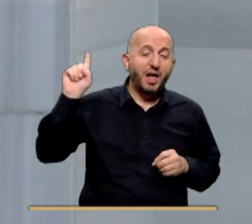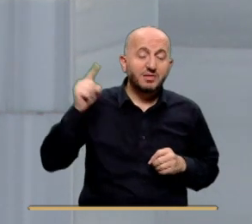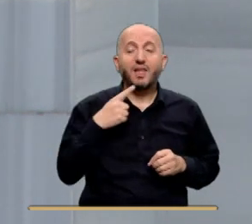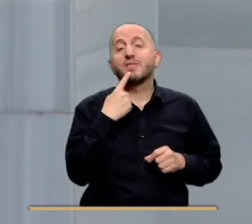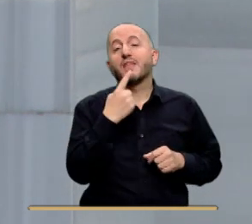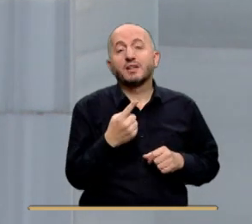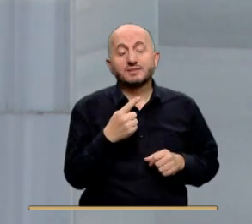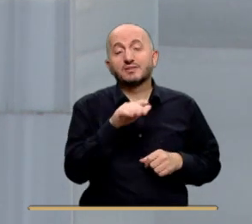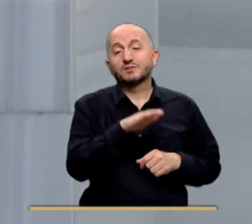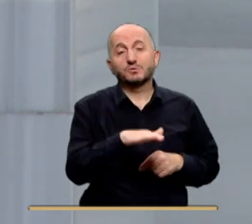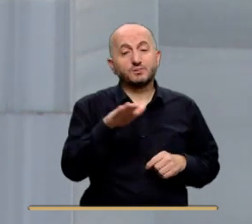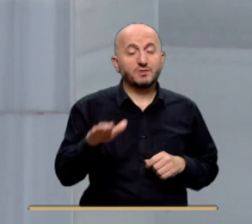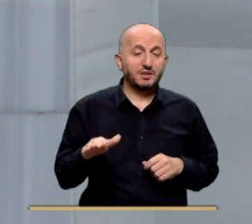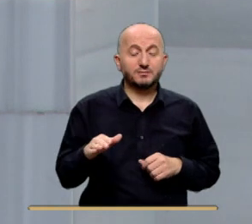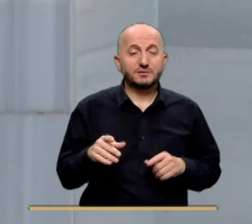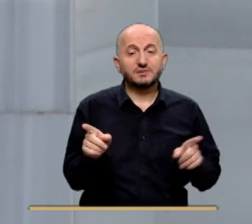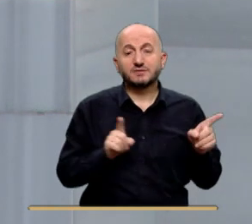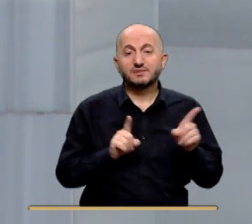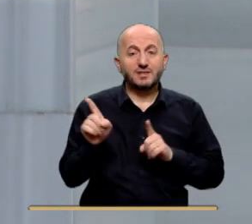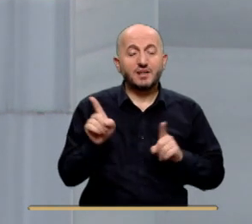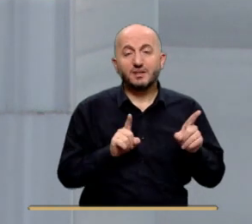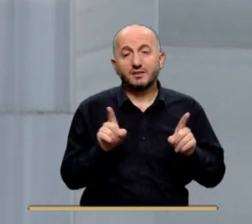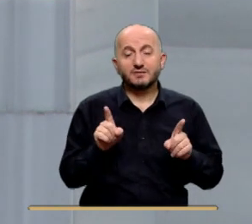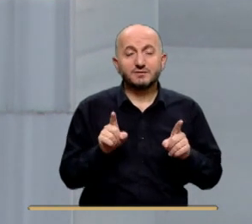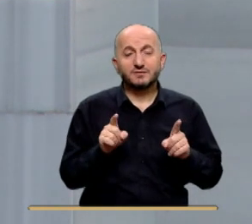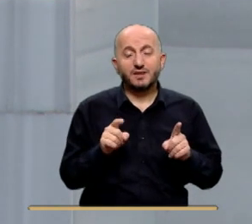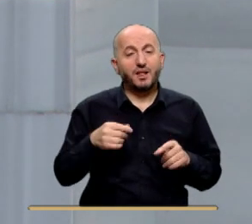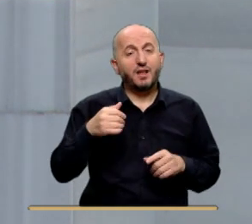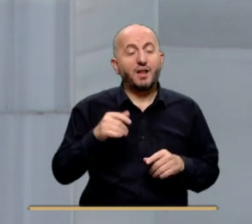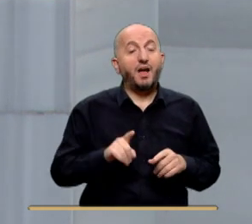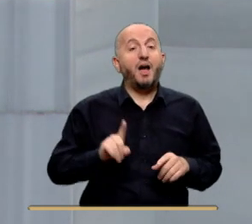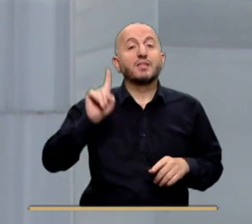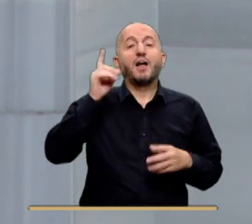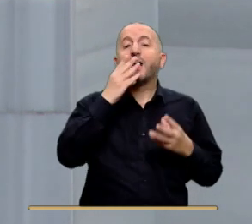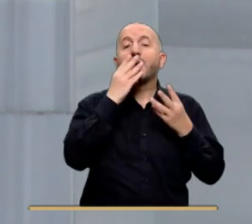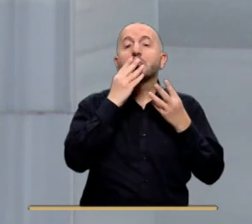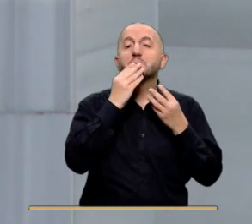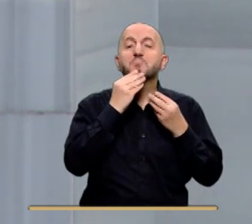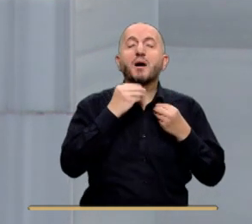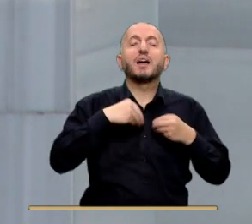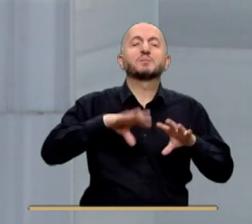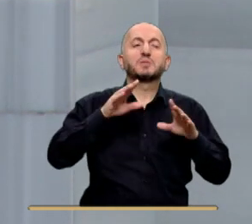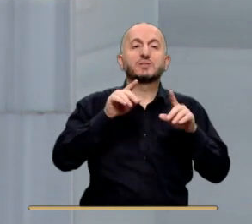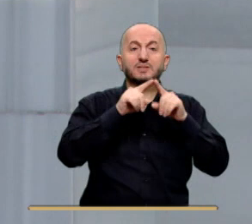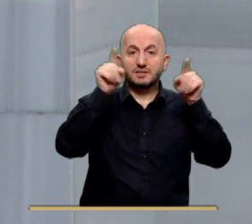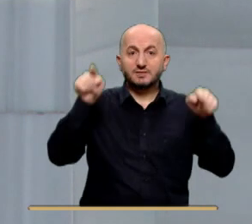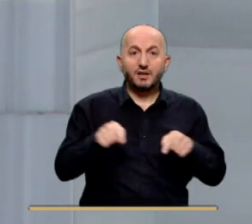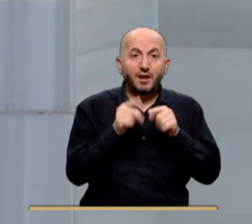derken, çocuklarımız internette Allah'ın hoşnut olmayacağı sitelerde